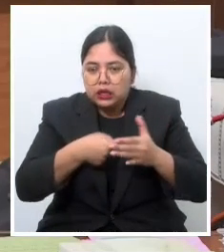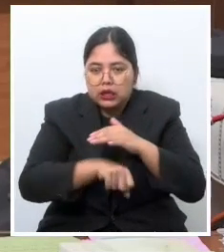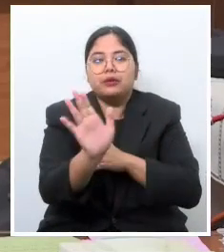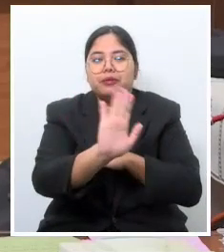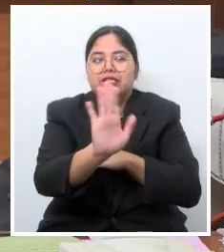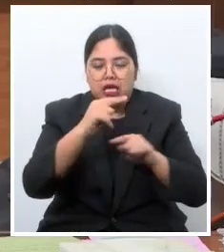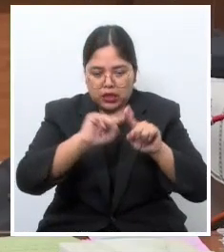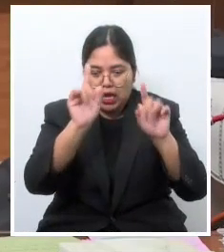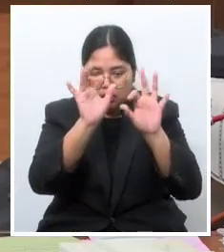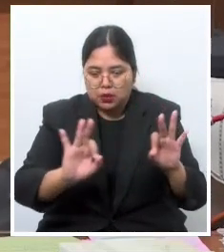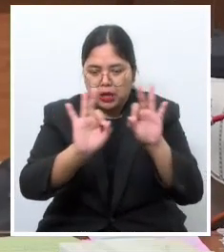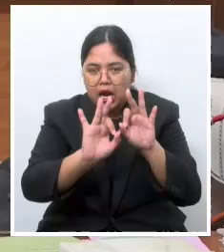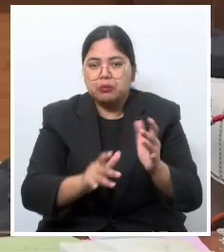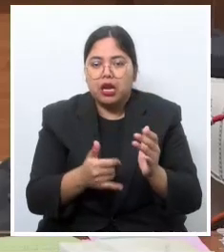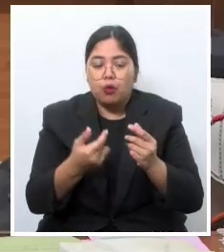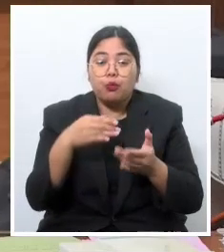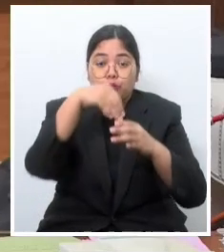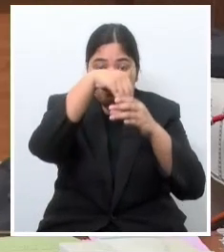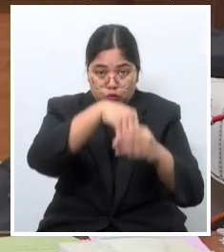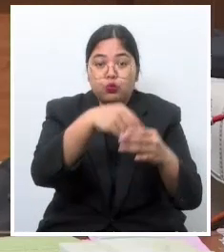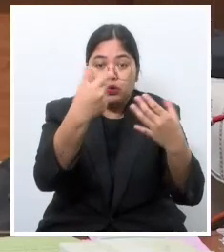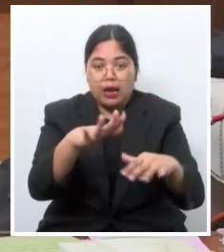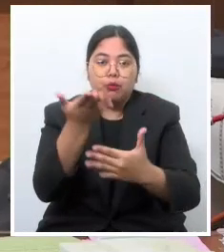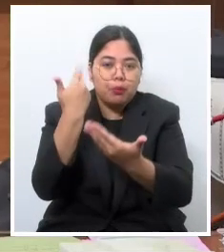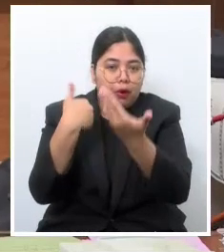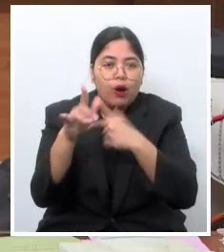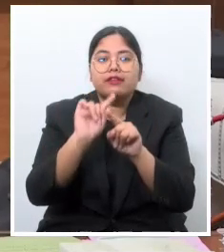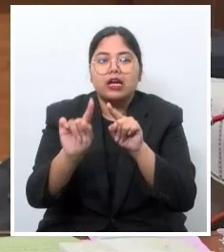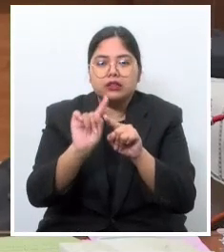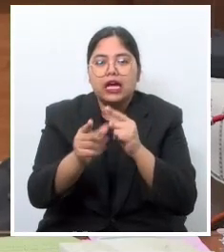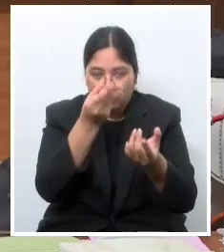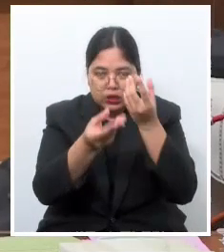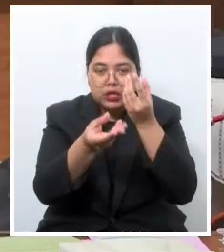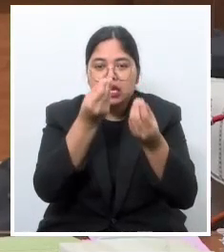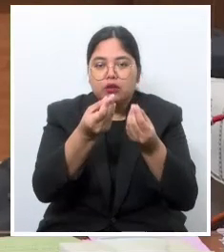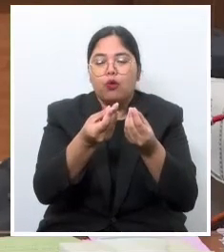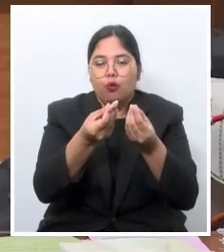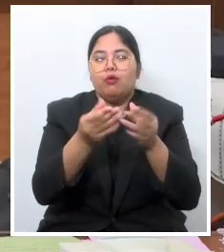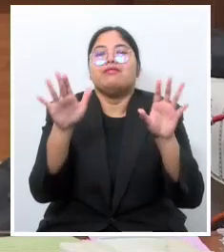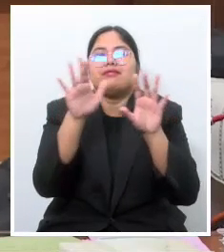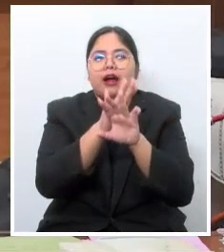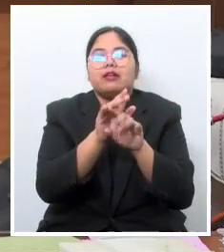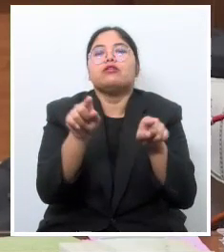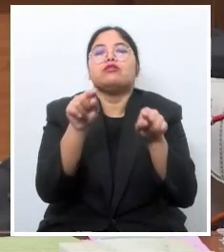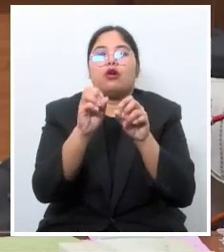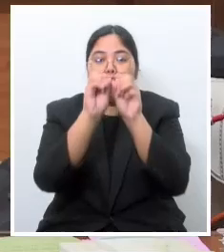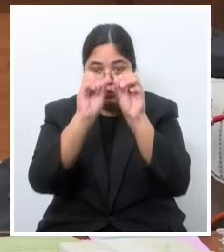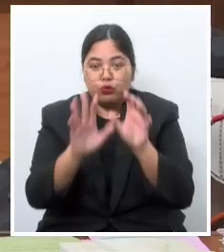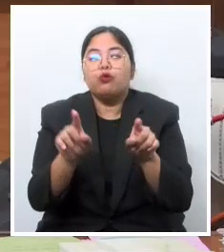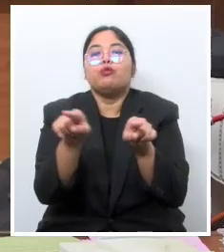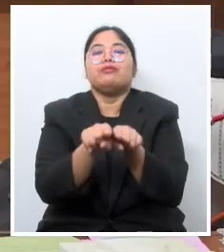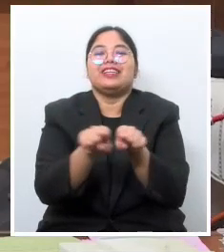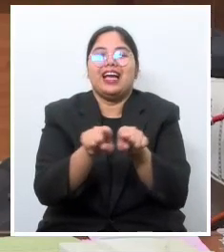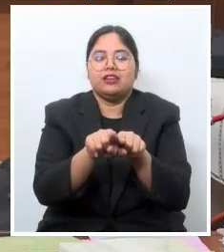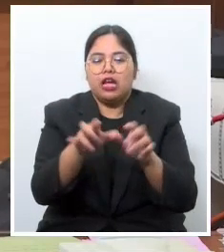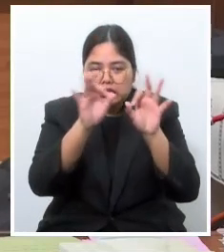ประวัติศาสตร์ท้องถิ่นของแต่ละจังหวัดให้เข้าใจอันนี้รวมถึงครูด้วยนะครับเอ่อการรู้จักบริบทของพื้น